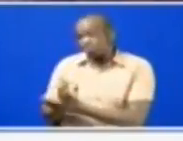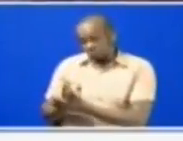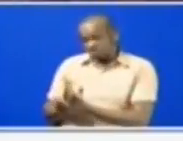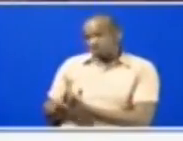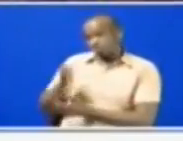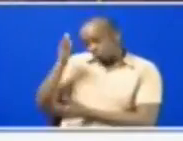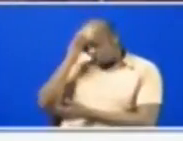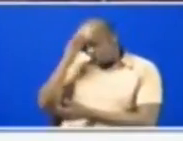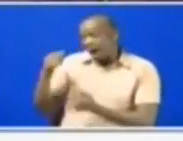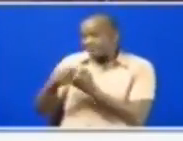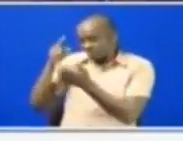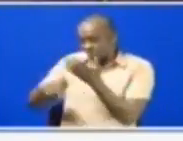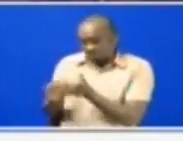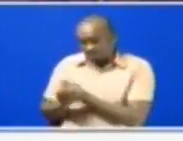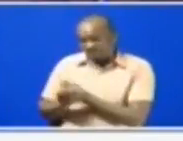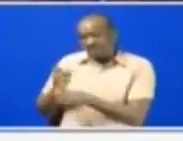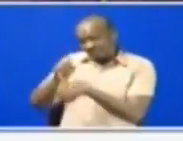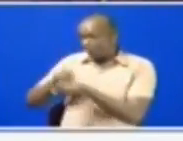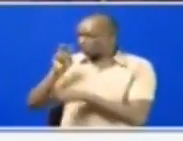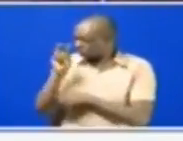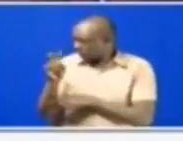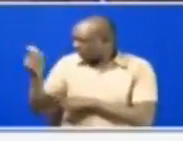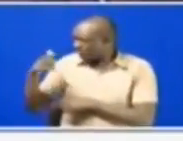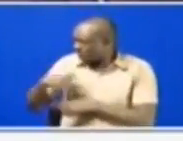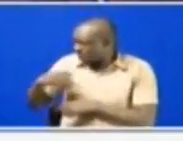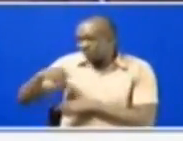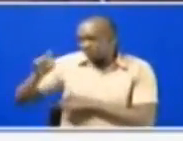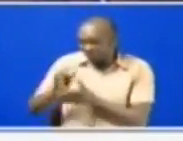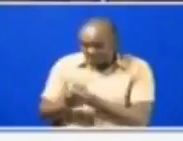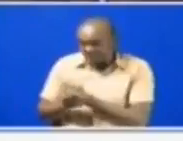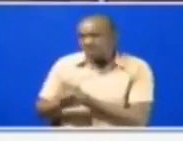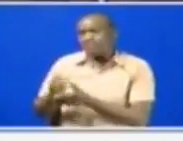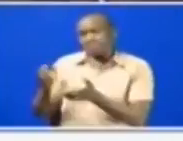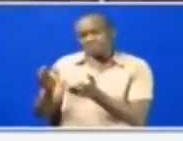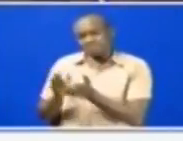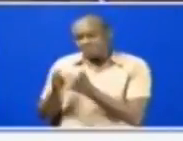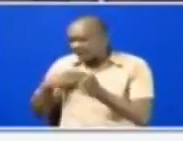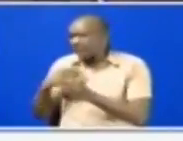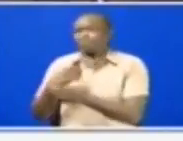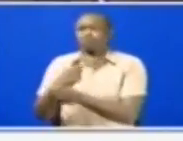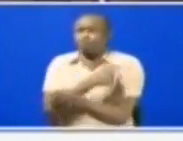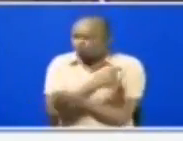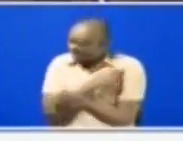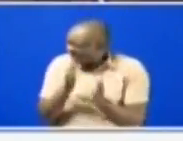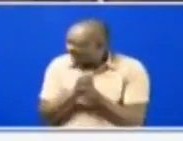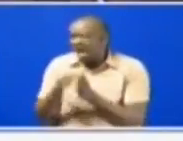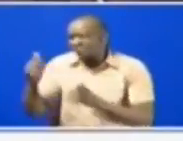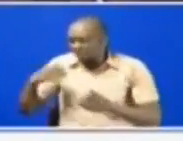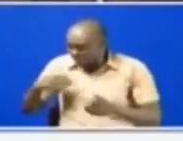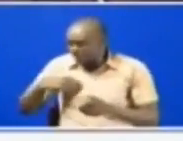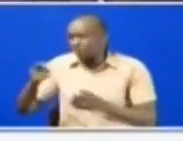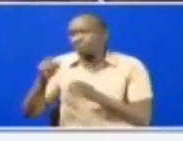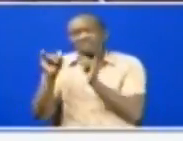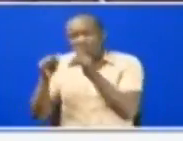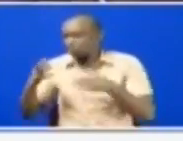unajua inafika wakati fulani ukija kuangalia labda wale wenzako labda walikuja wakachukua labda kama course kama za udaktari ama labda